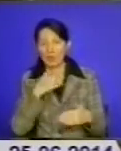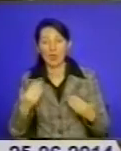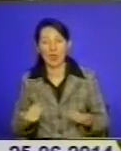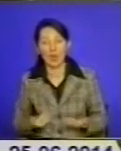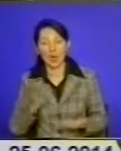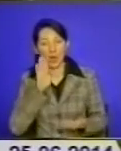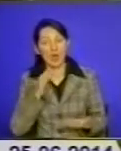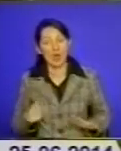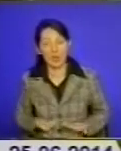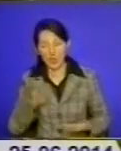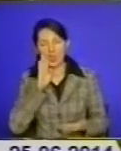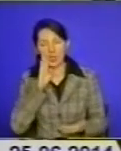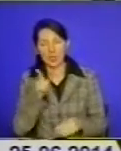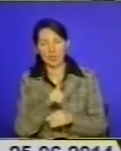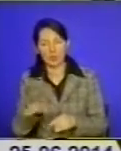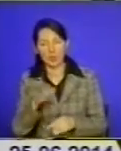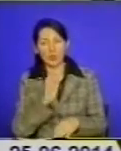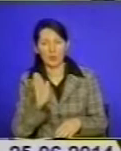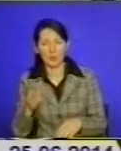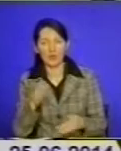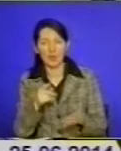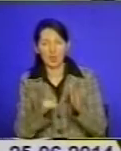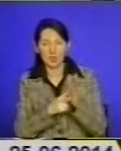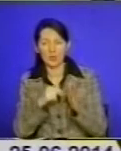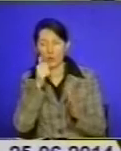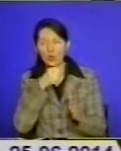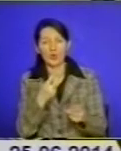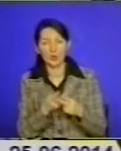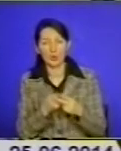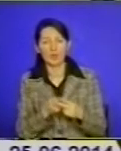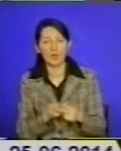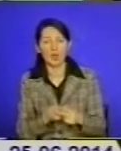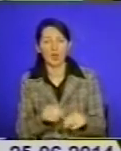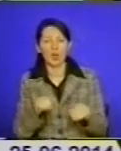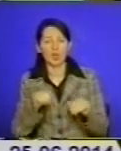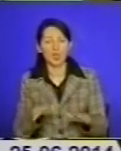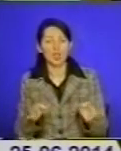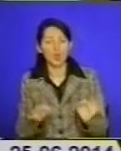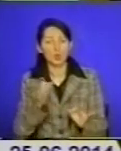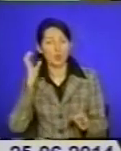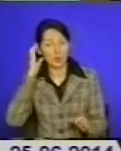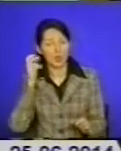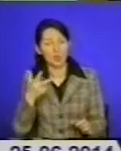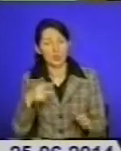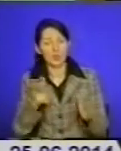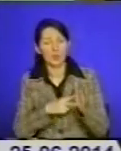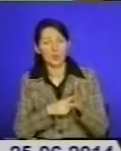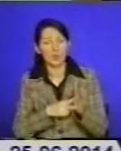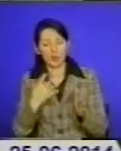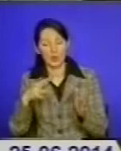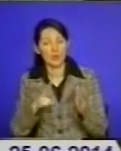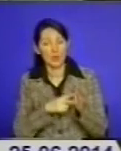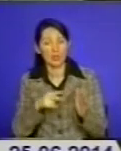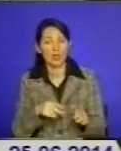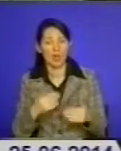Тернопільщини проведе 7 років у в'язниці. Вирок суду вислухала 30-річна жителька Кременецького району, яка у вересні минулого року жорстоко